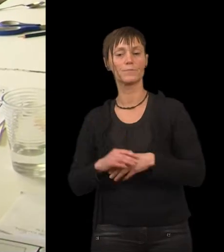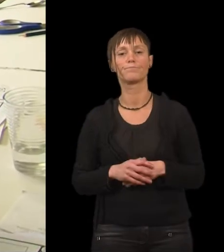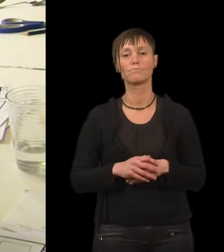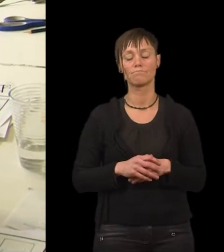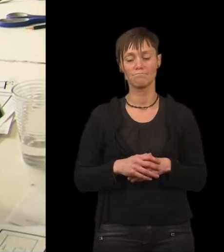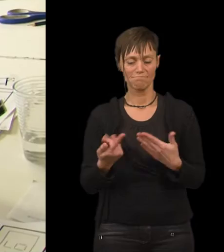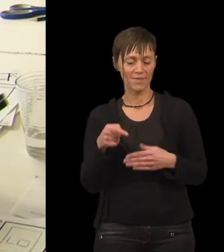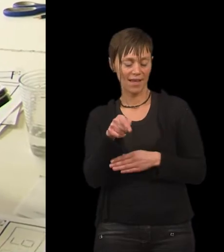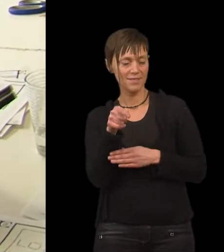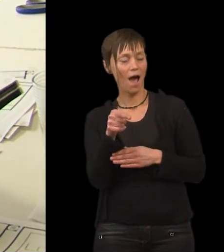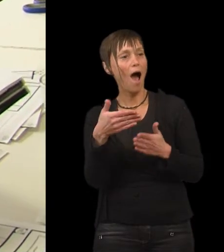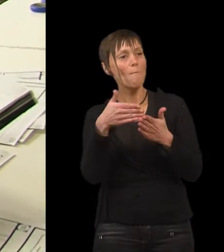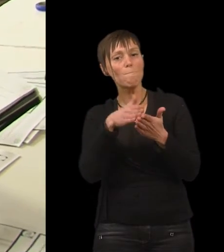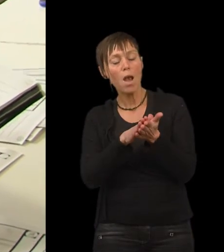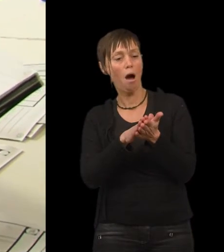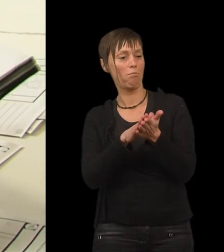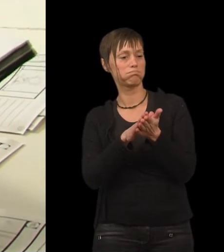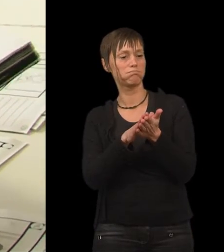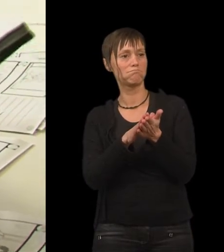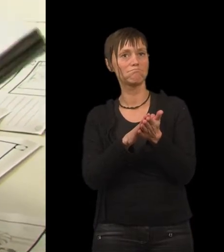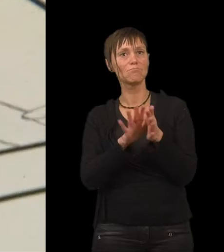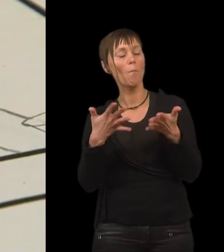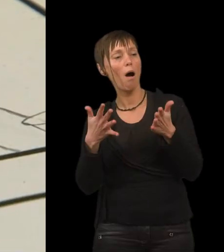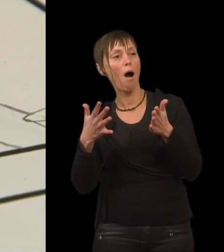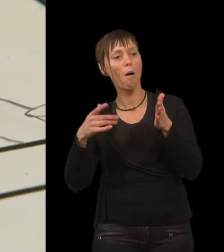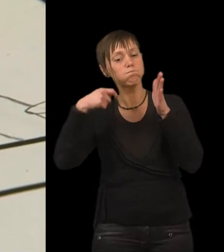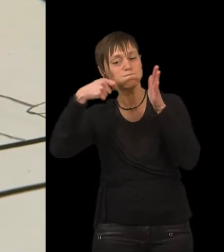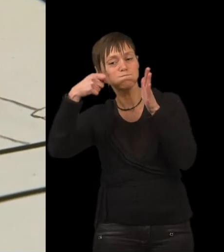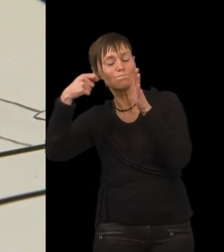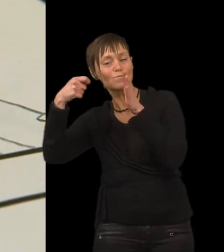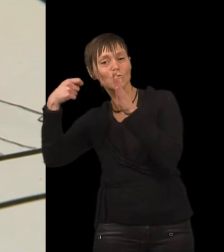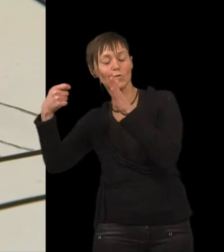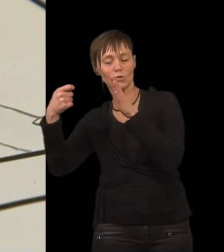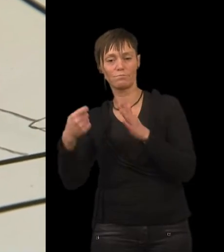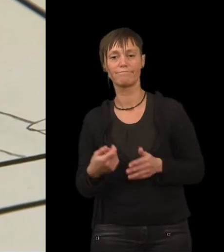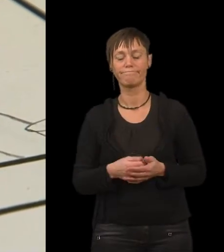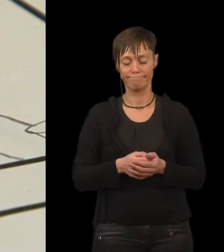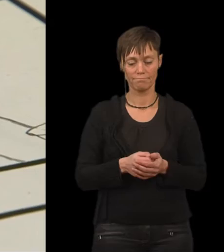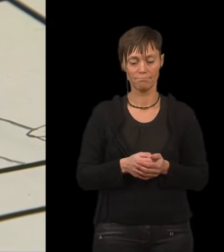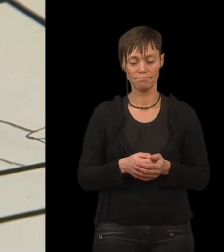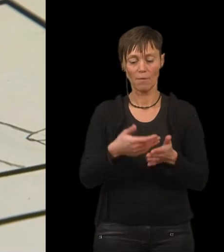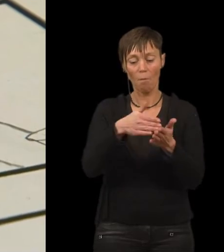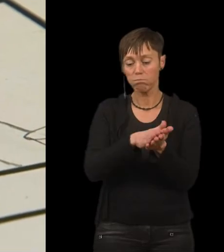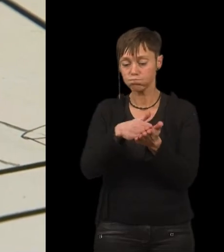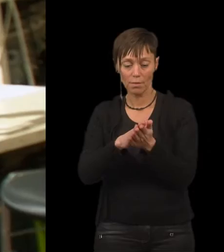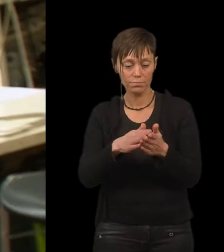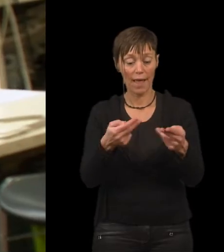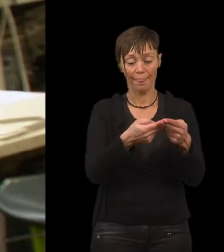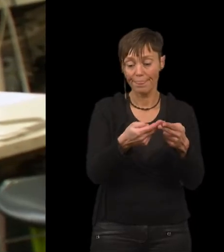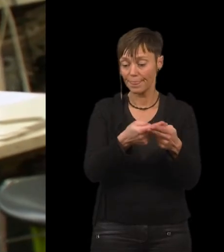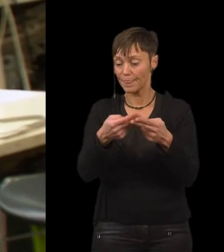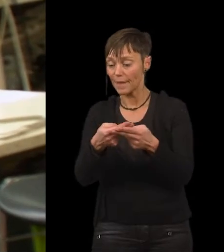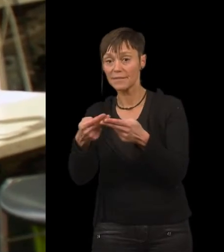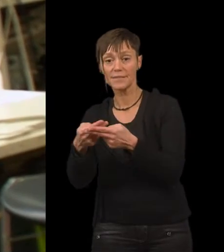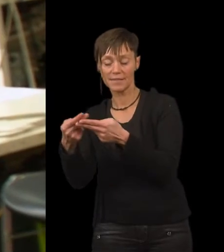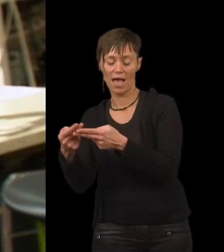plan du tournage. Chaque plan est représenté par un ou plusieurs dessins,